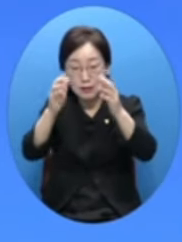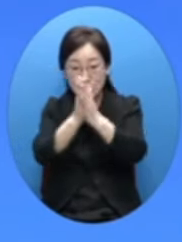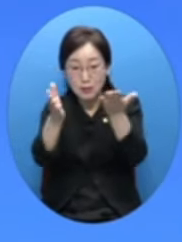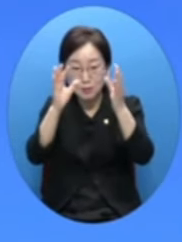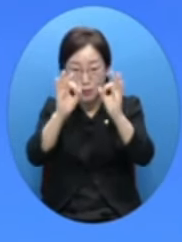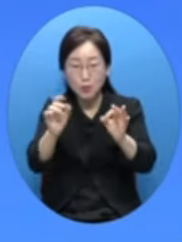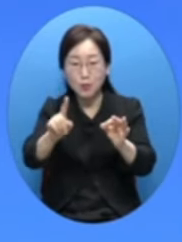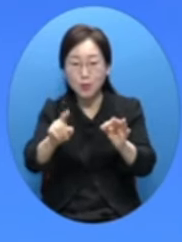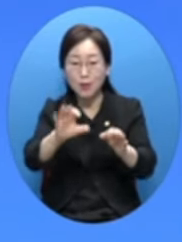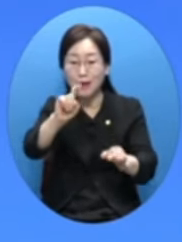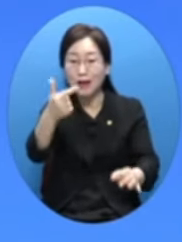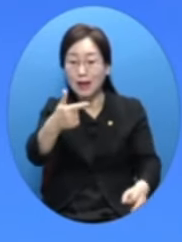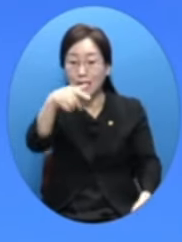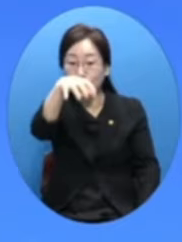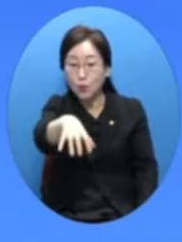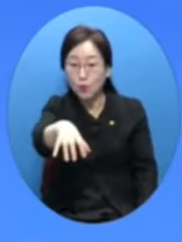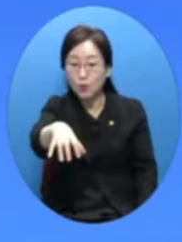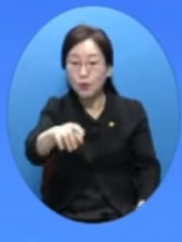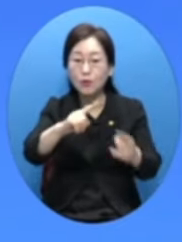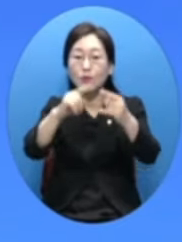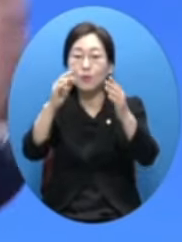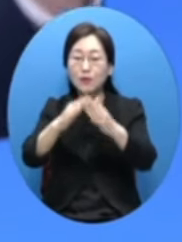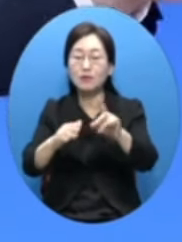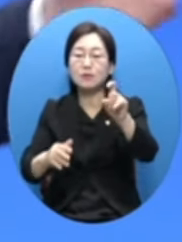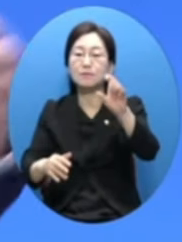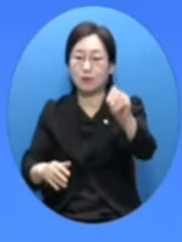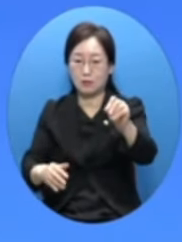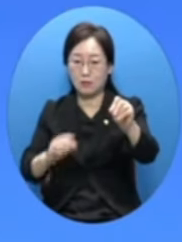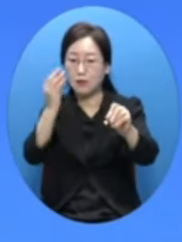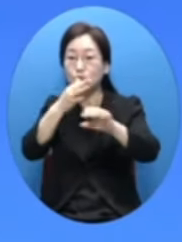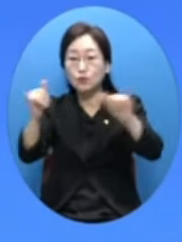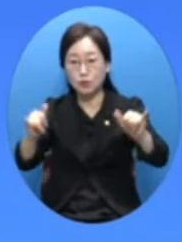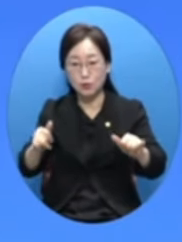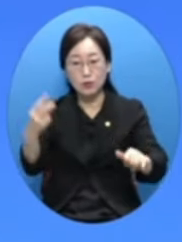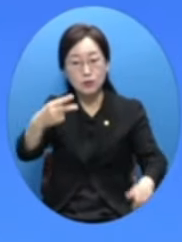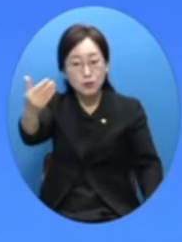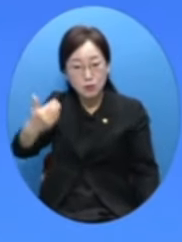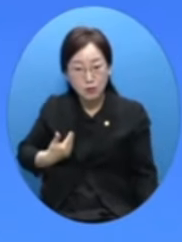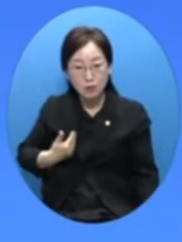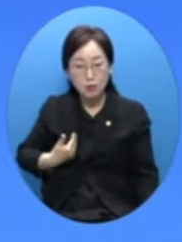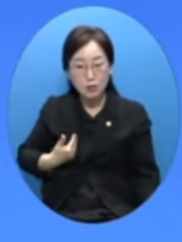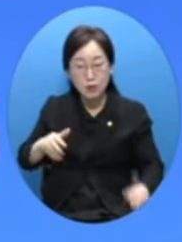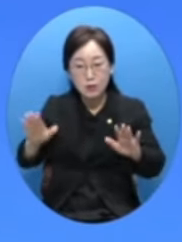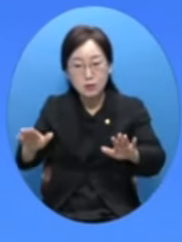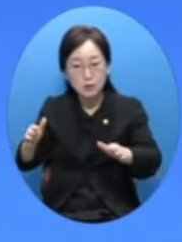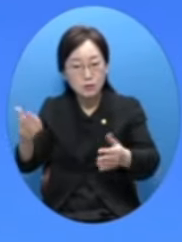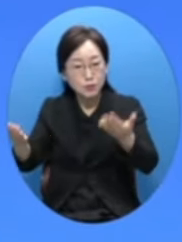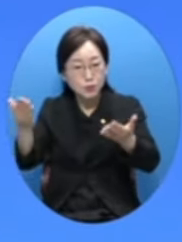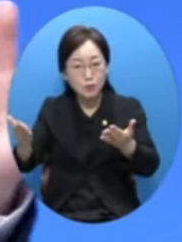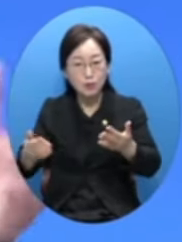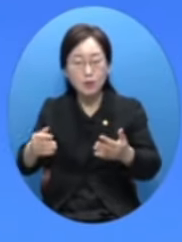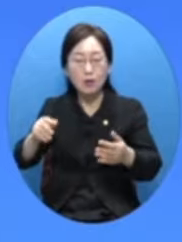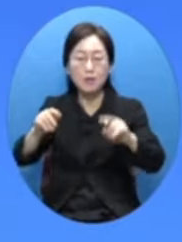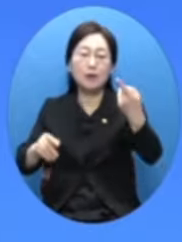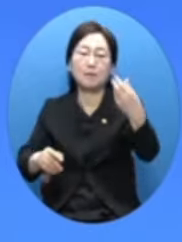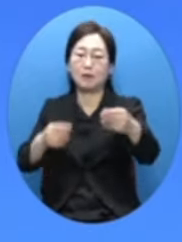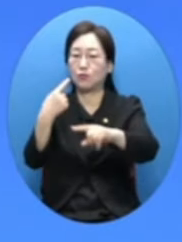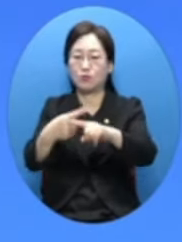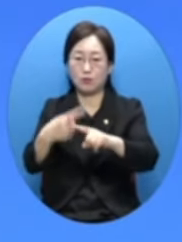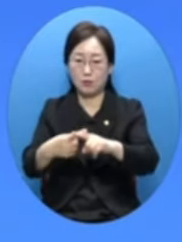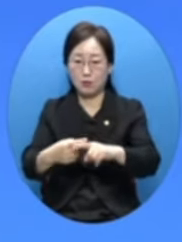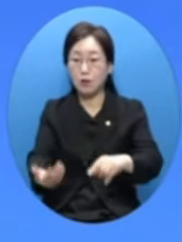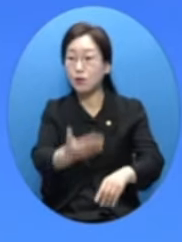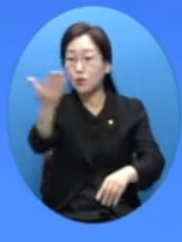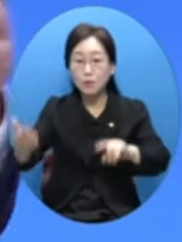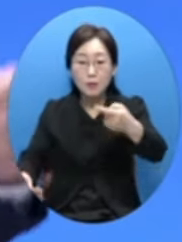안디옥교회 10만 성도가 있다고 합니다. 2000년 전에 10만 성도면 지금 100만 성도입니다. 여러분 우리 교회가 100만 성도 채우는 것은